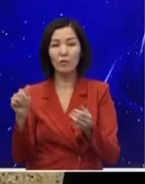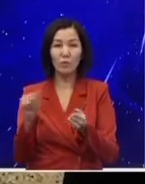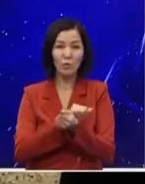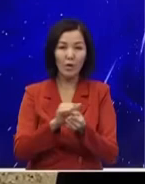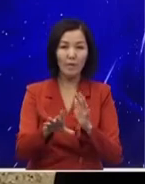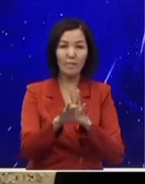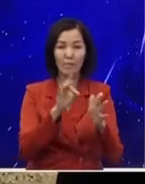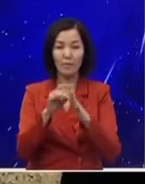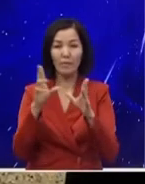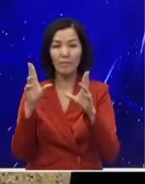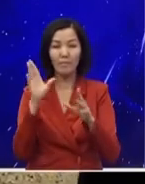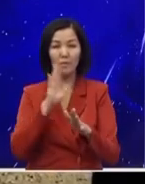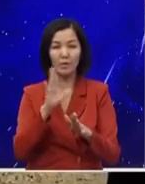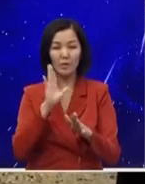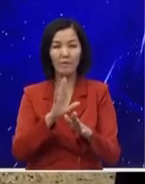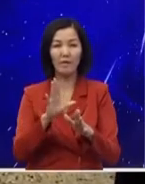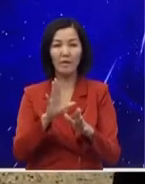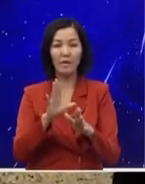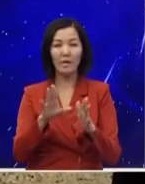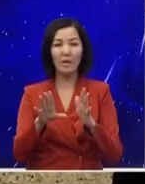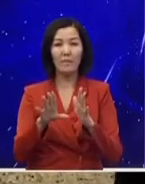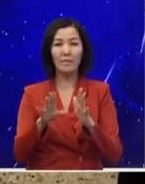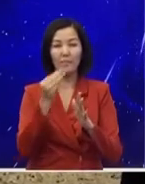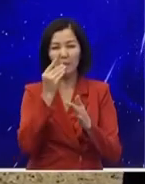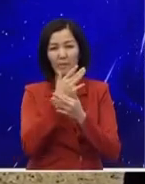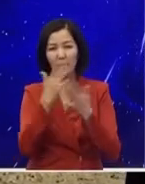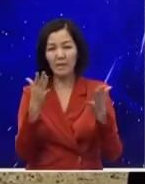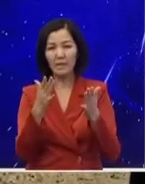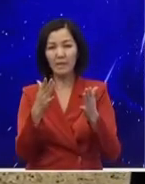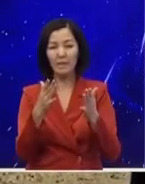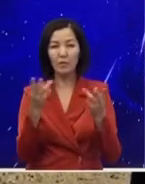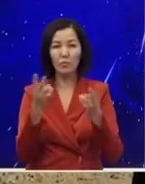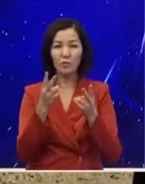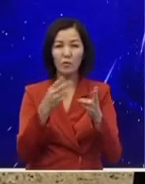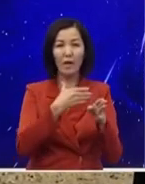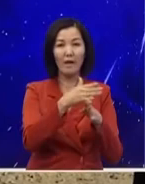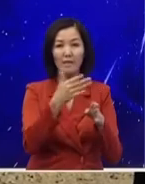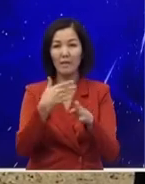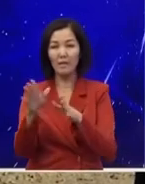есть мокрая – это пищевые отходы, сухая – это то есть вся...